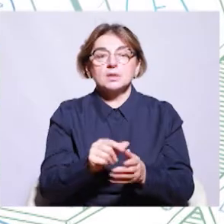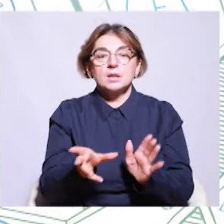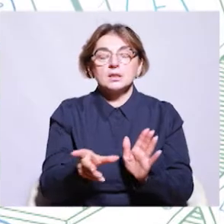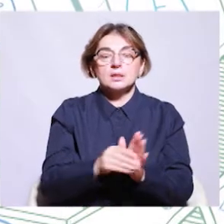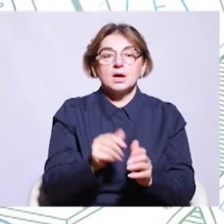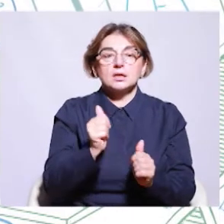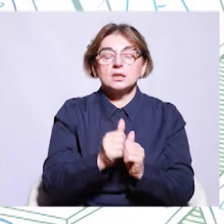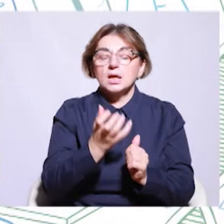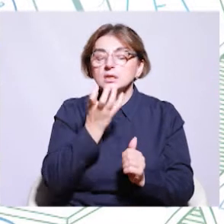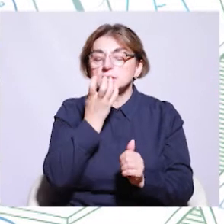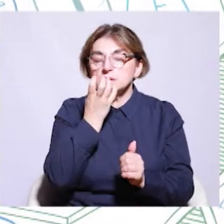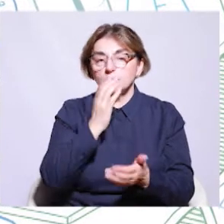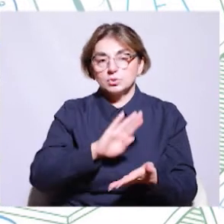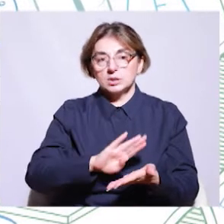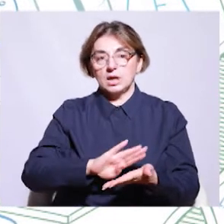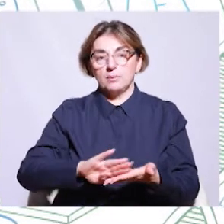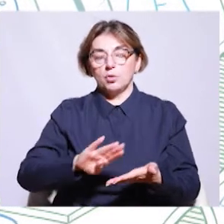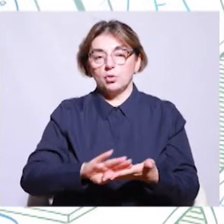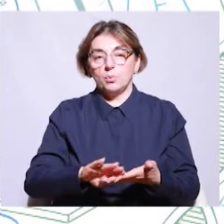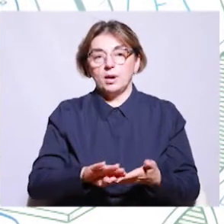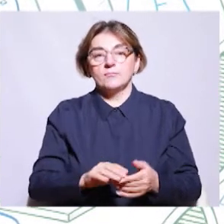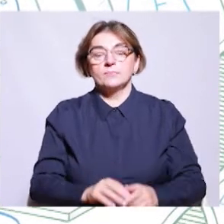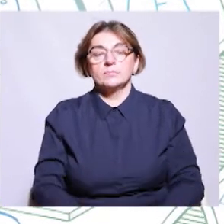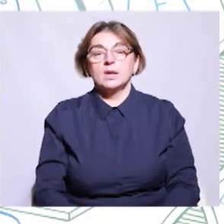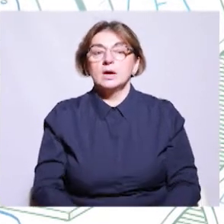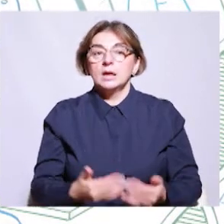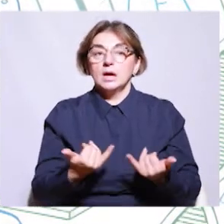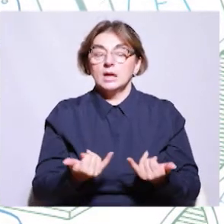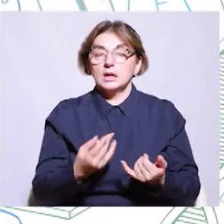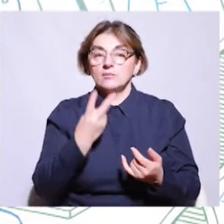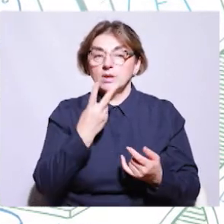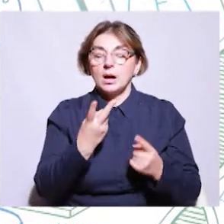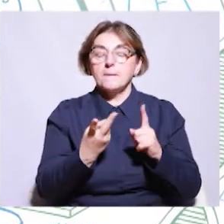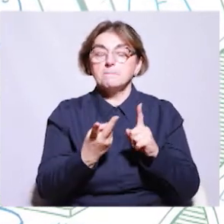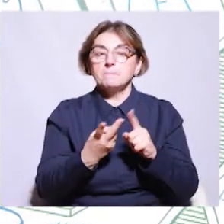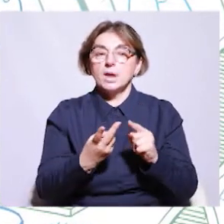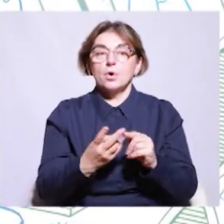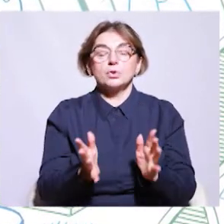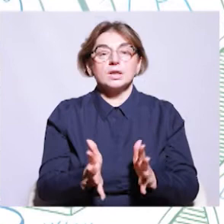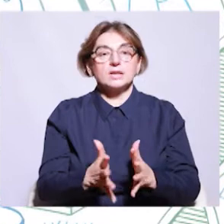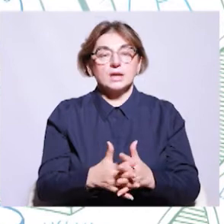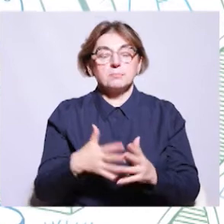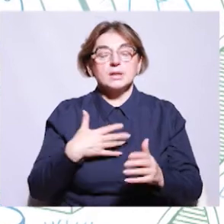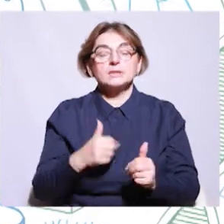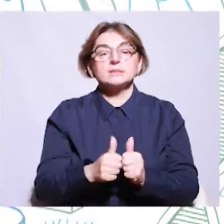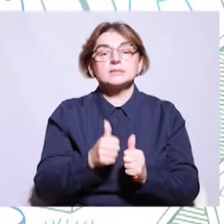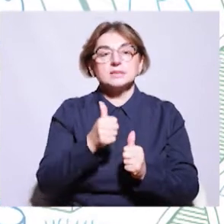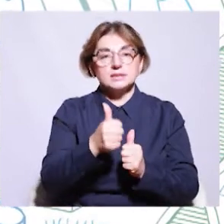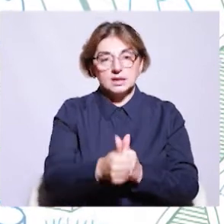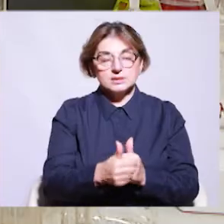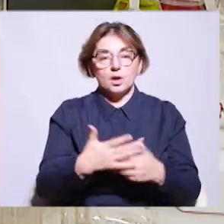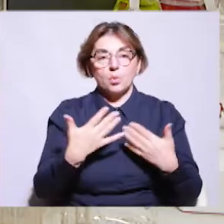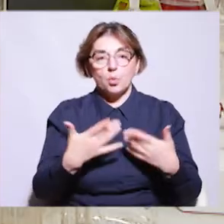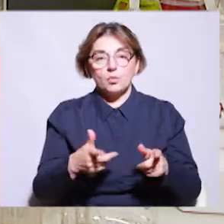ახლავს სითბოს გამოყოფა. ეხლა მოდით განვიხილოთ მეორე რეაქცია. მე წინასწარ თქვენთვის